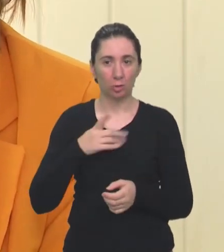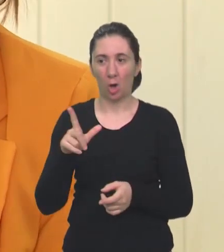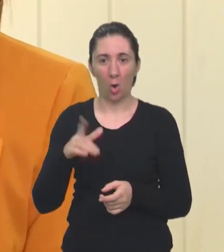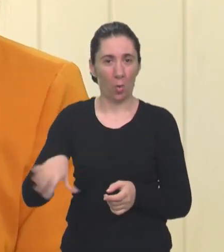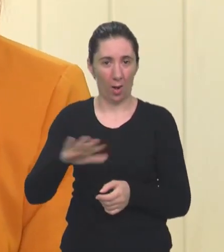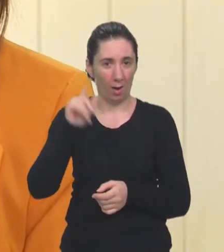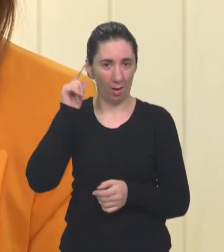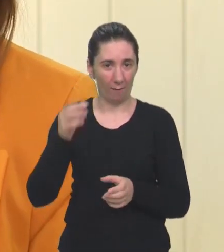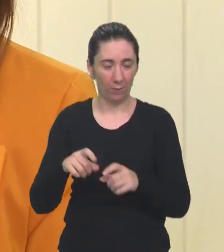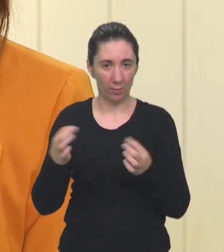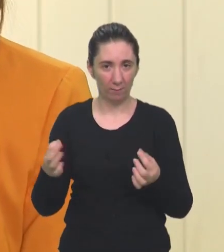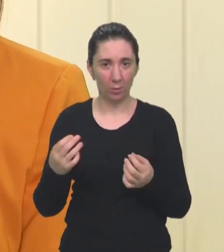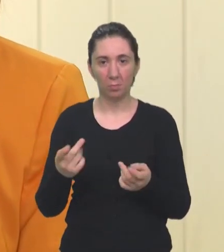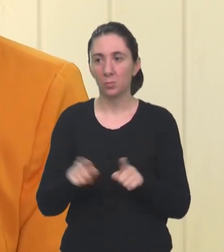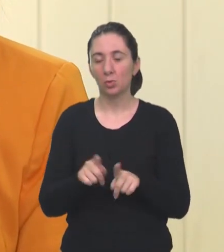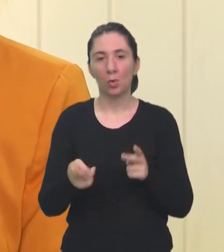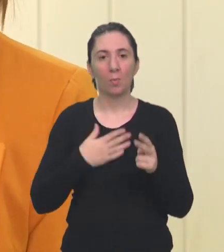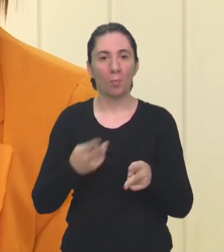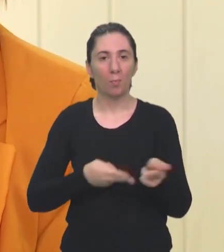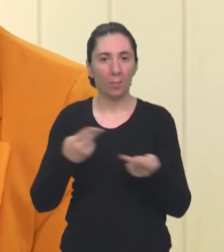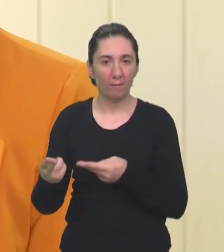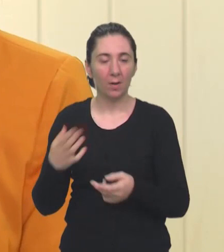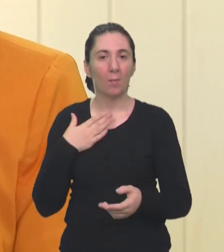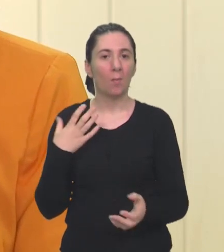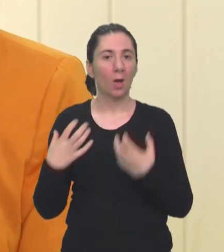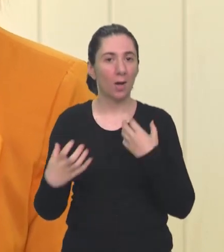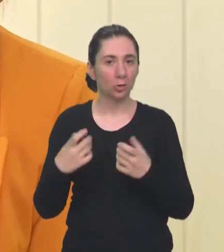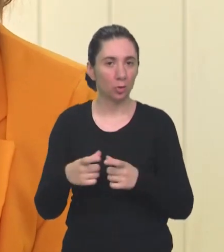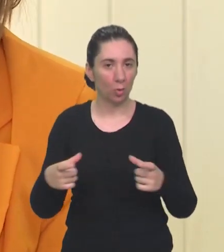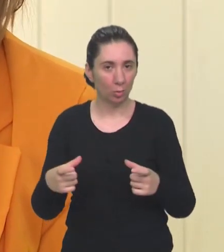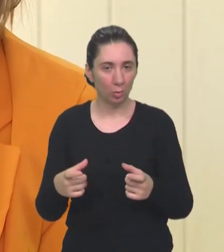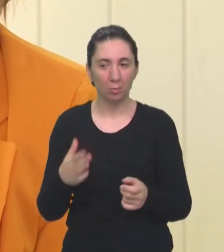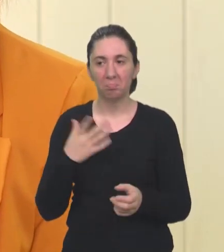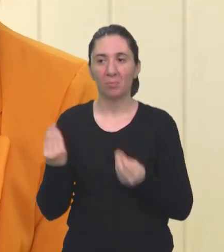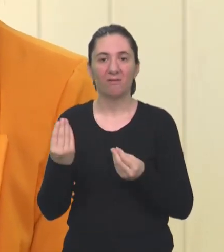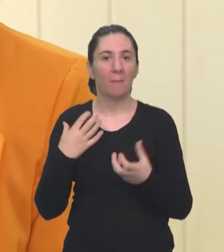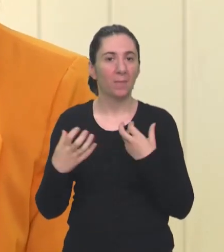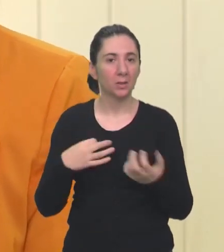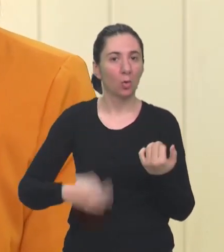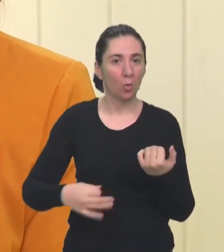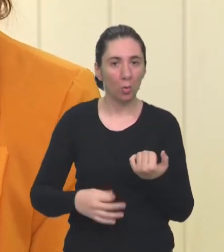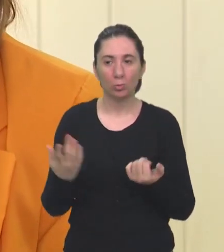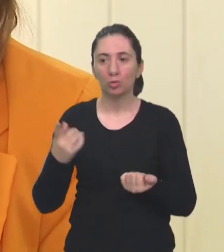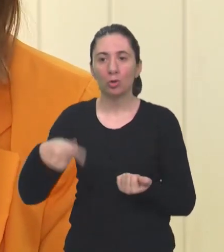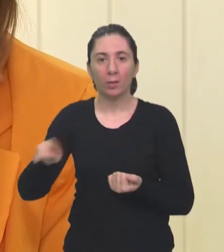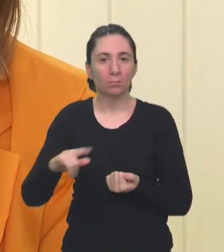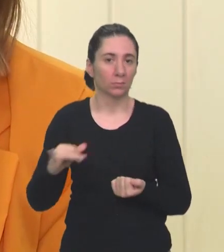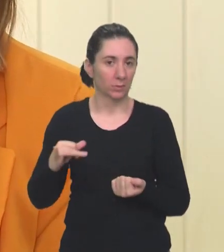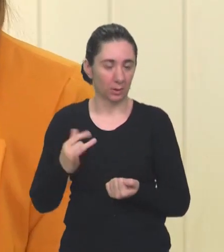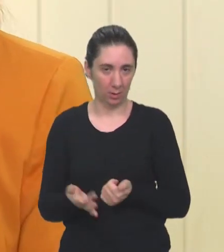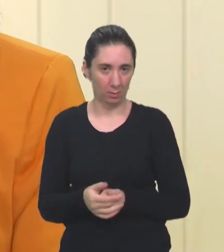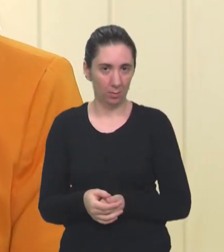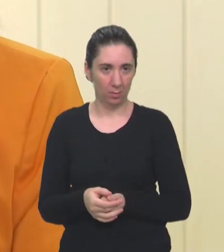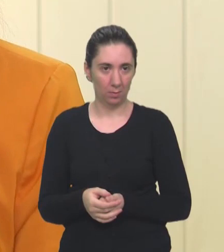javnosti, tako da im omogućimo i prijevoz, imamo i kazališne ulaznice, neke predstave, koncerti, nešto što je njima od